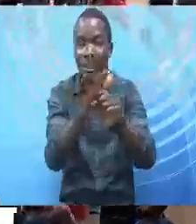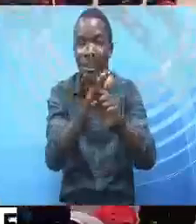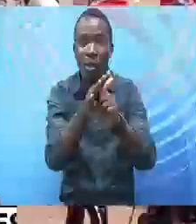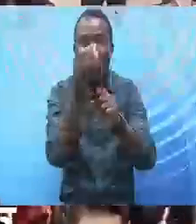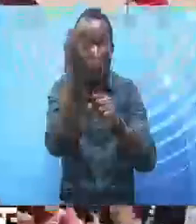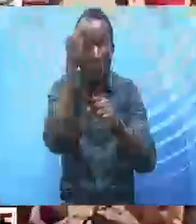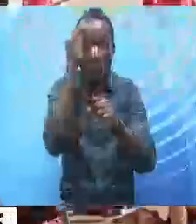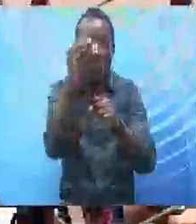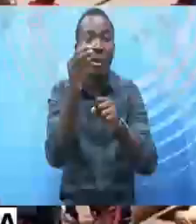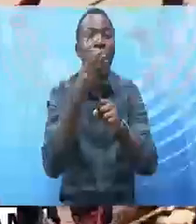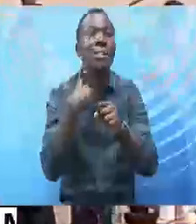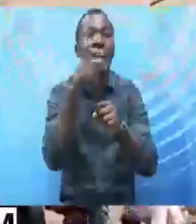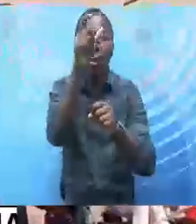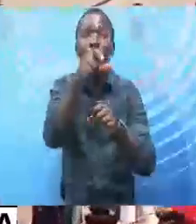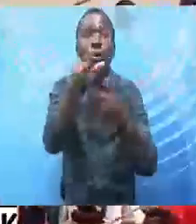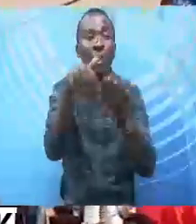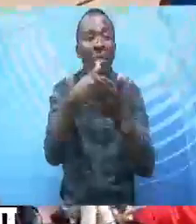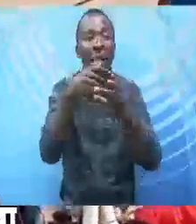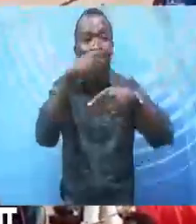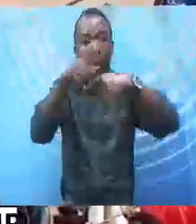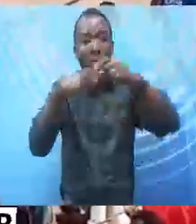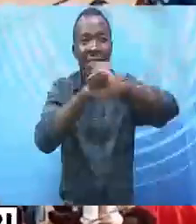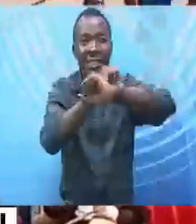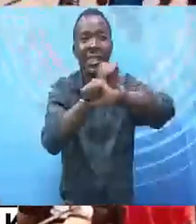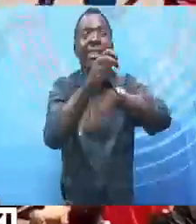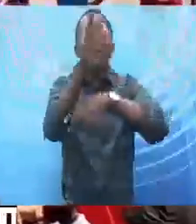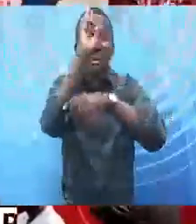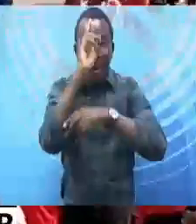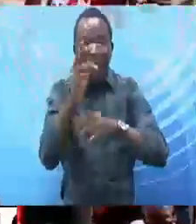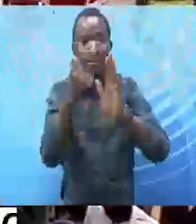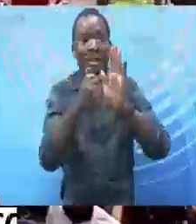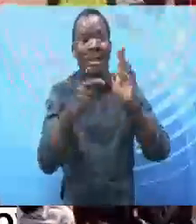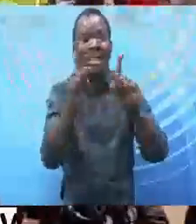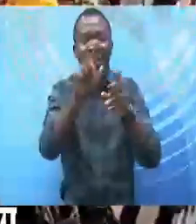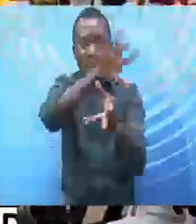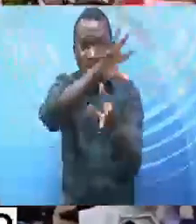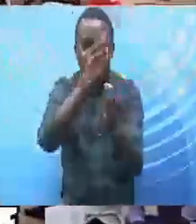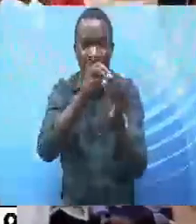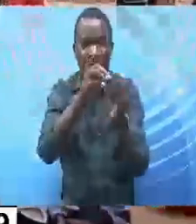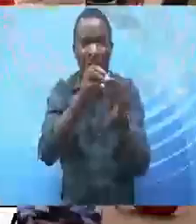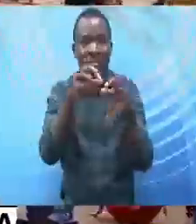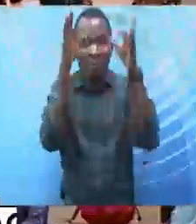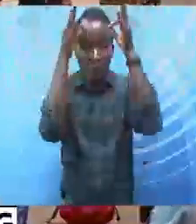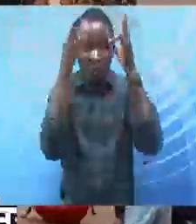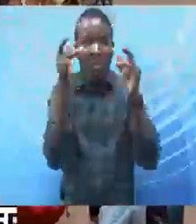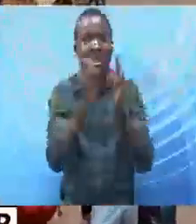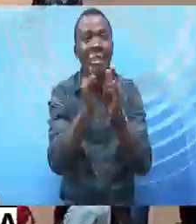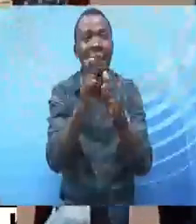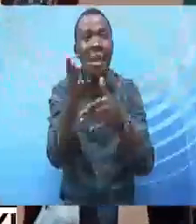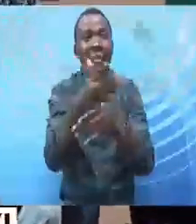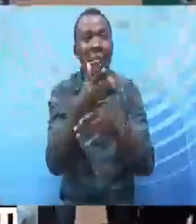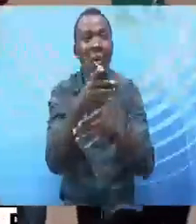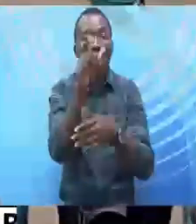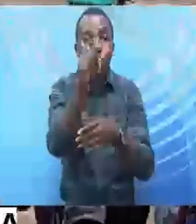rero ni ukugira ngo buri muntu wese akomeze yirinde yubahiriza amabwiriza nk'uko akubiye mu byemezo by'inama y'abaminisitiri.